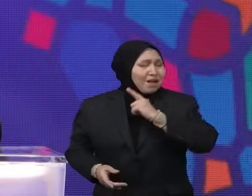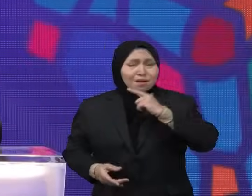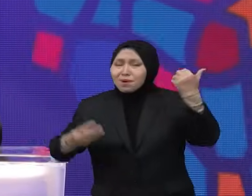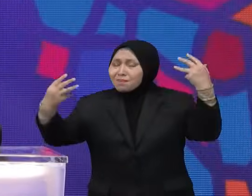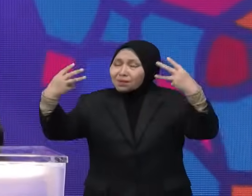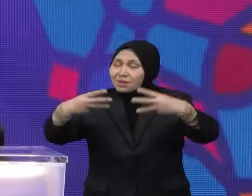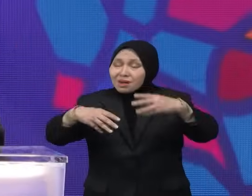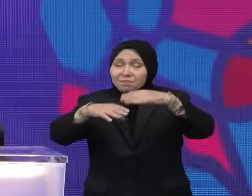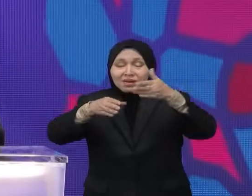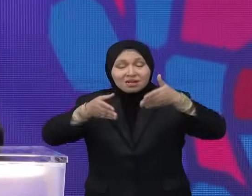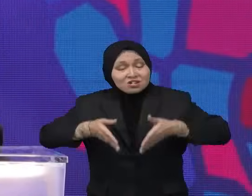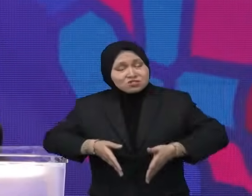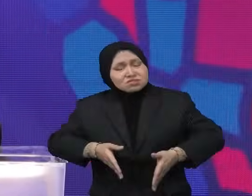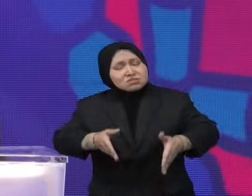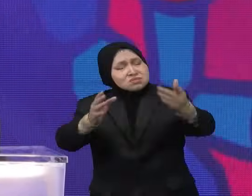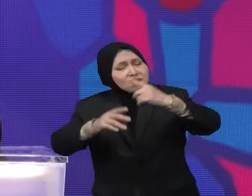سَبِيلِ